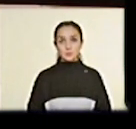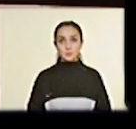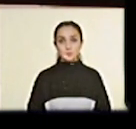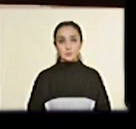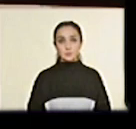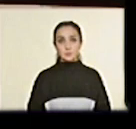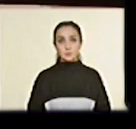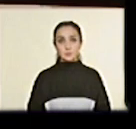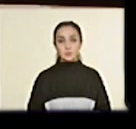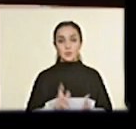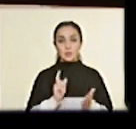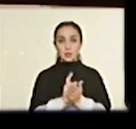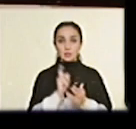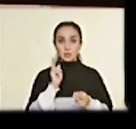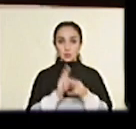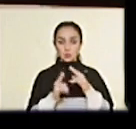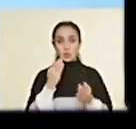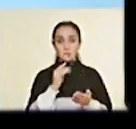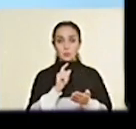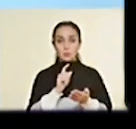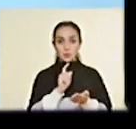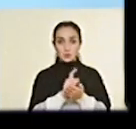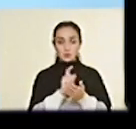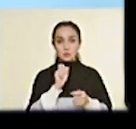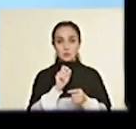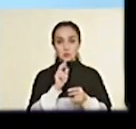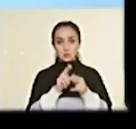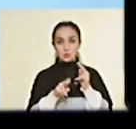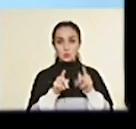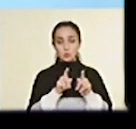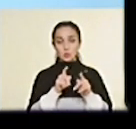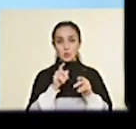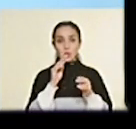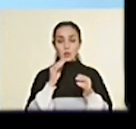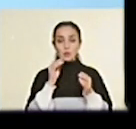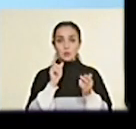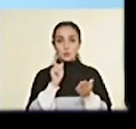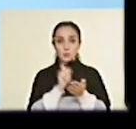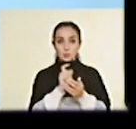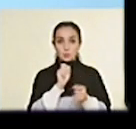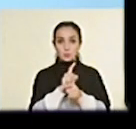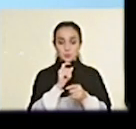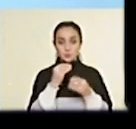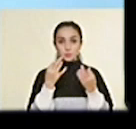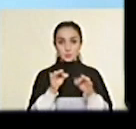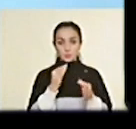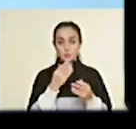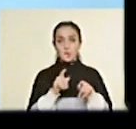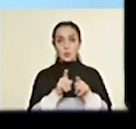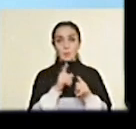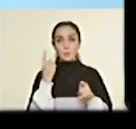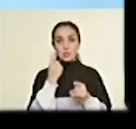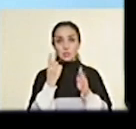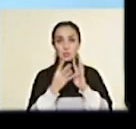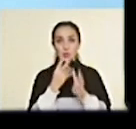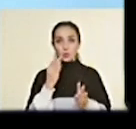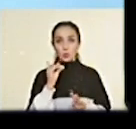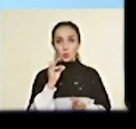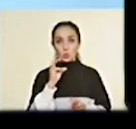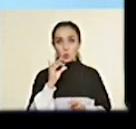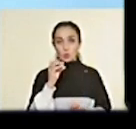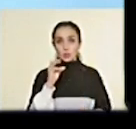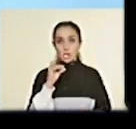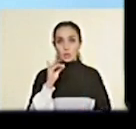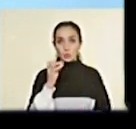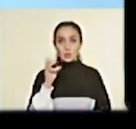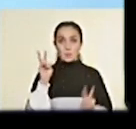dars yakunida mustaqil bajarish uchun ushbu topshiriqlarni o'zingizga belgilab oling. Masalan, birinchi navbatda Yunon